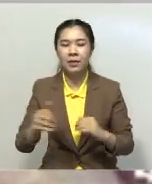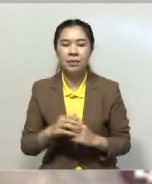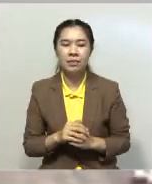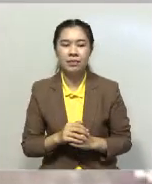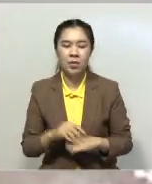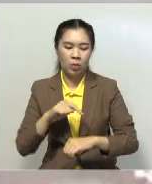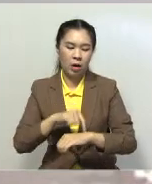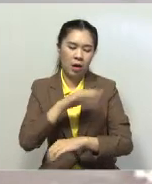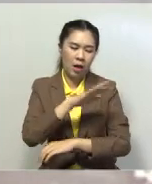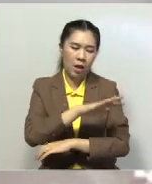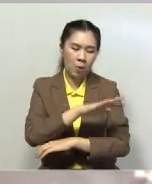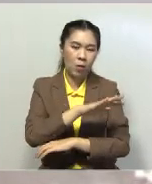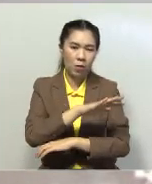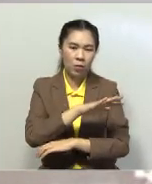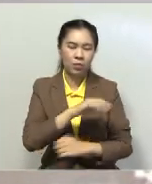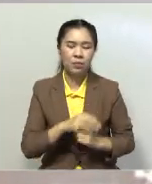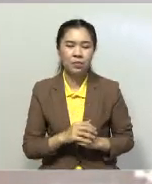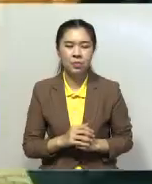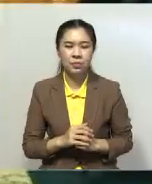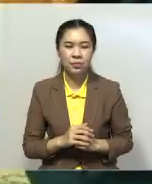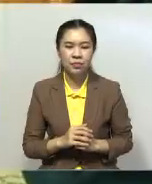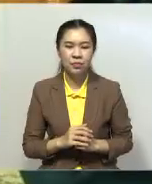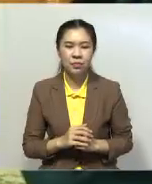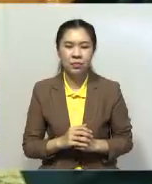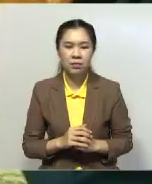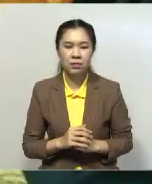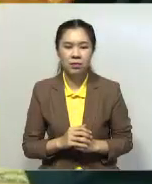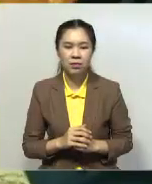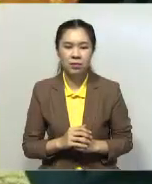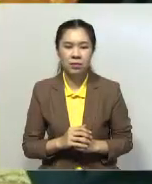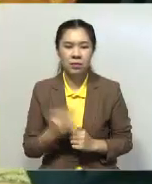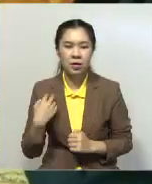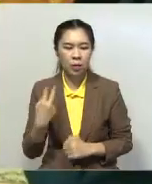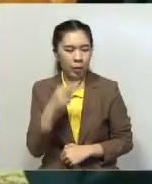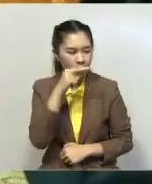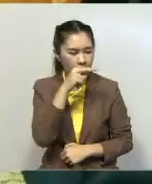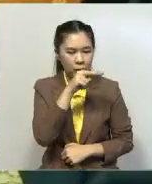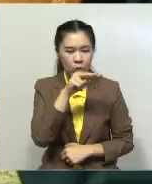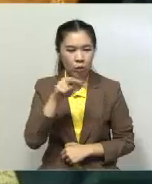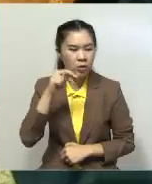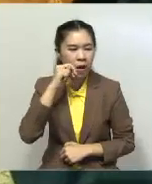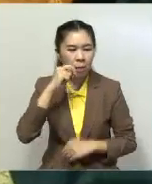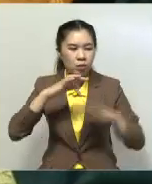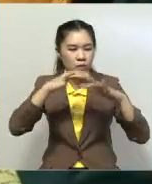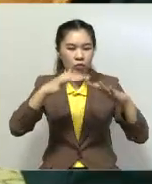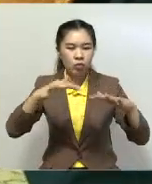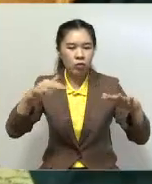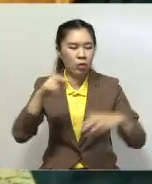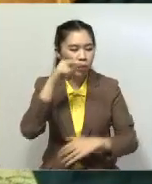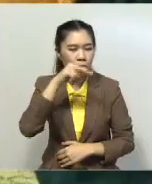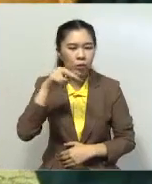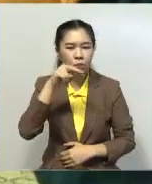พอห้าโมงกว่าก็เขาก็ตะเวนดูน้ำในที่ว่าเขาแข็งแรงมันก็มาไปมาเลยบ